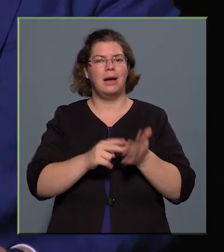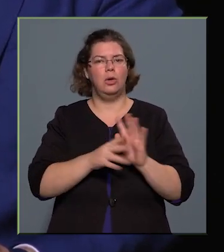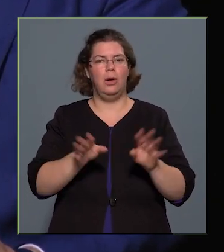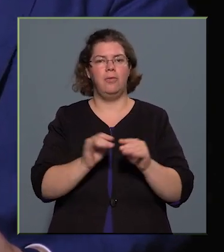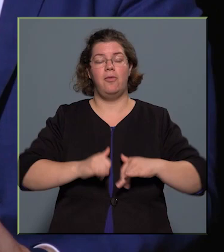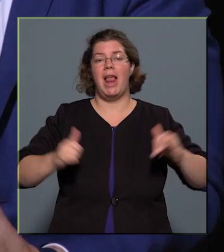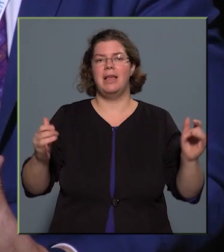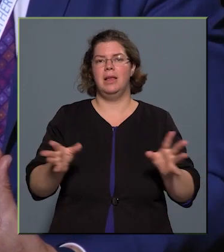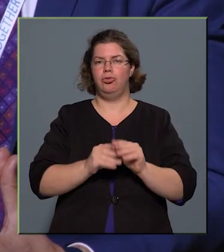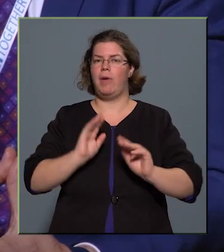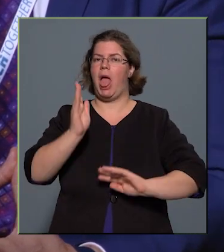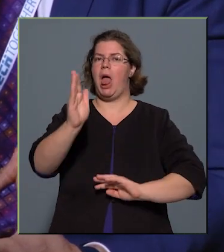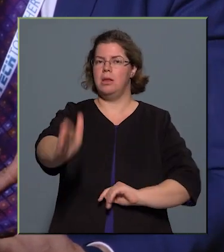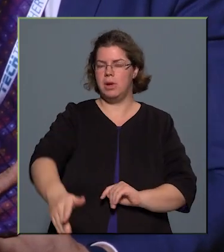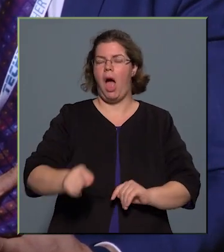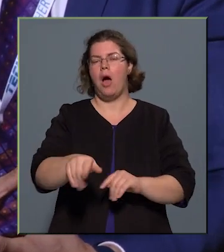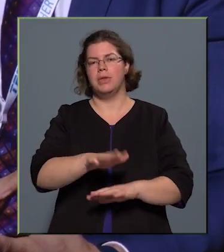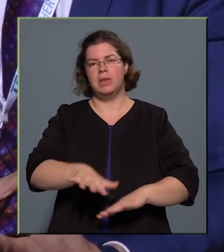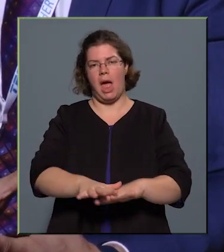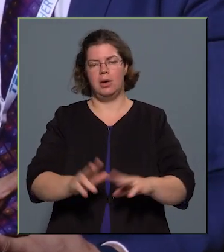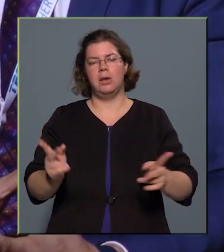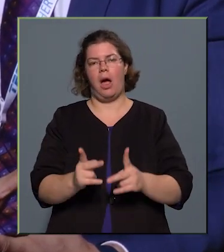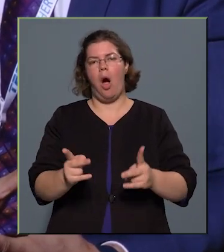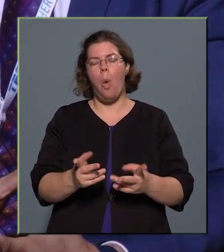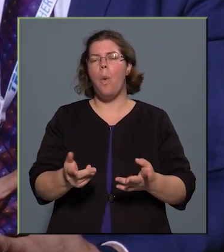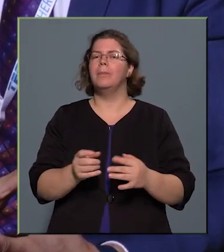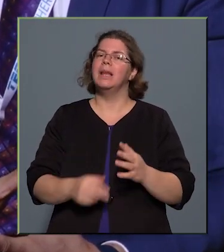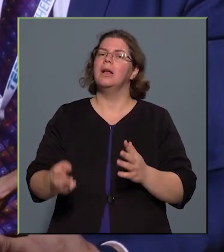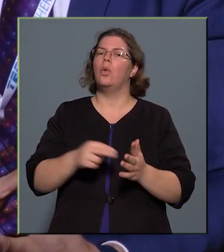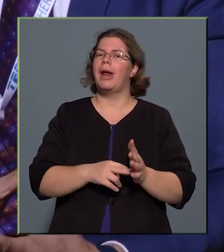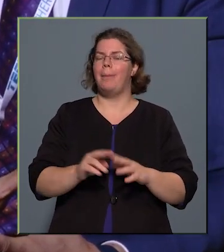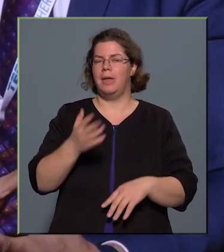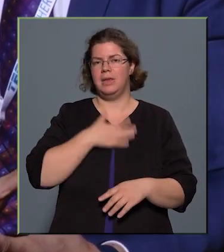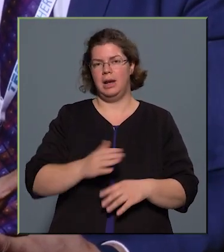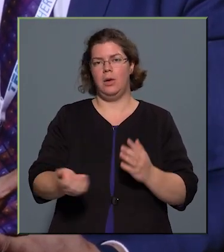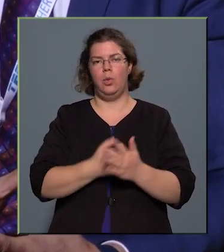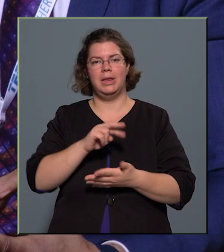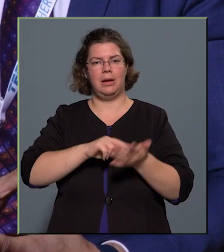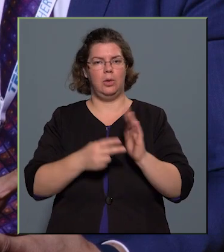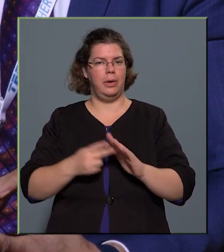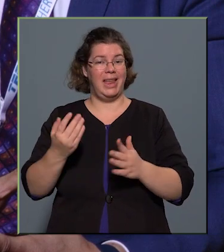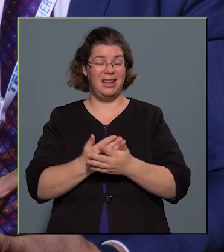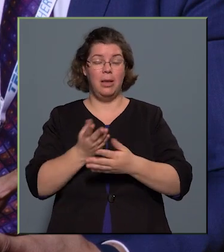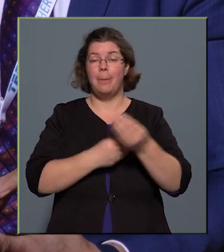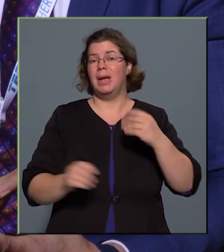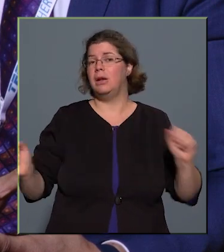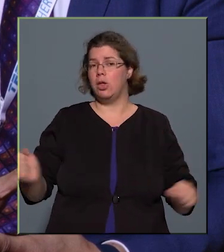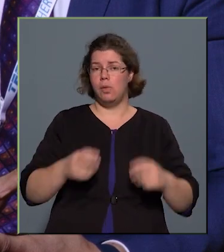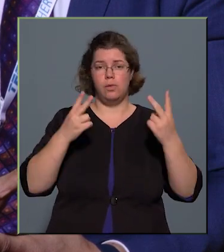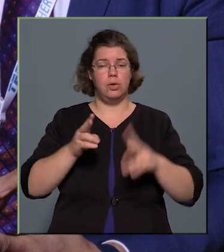fejlesztésekkel előre fele mennek. Tehát az a terület, ahol minél korábban szeretnék az új technológiát alkalmazni, mert nagyon fontos számukra